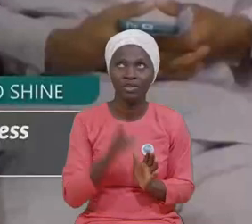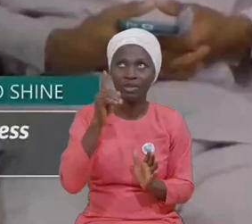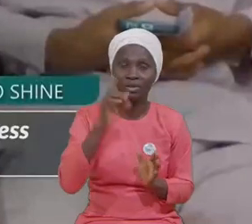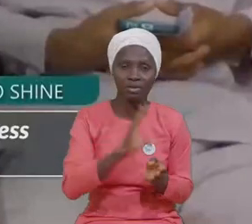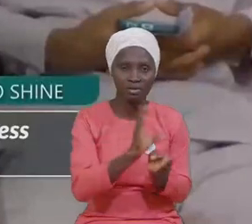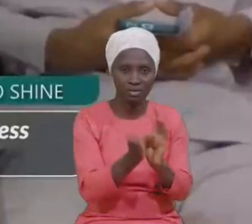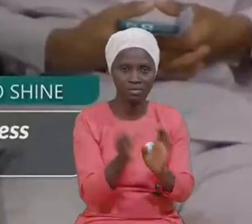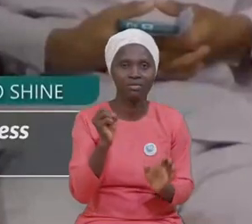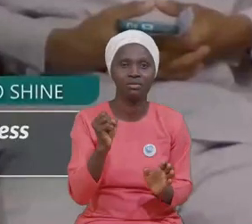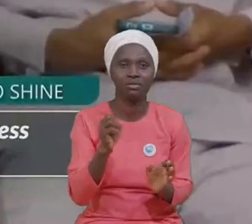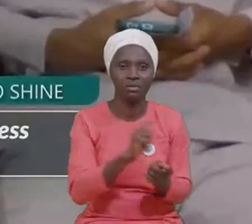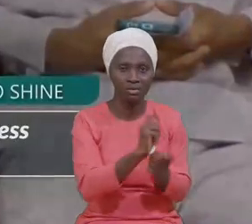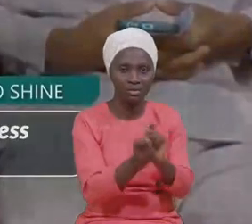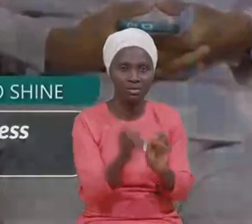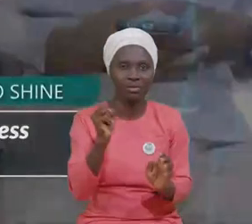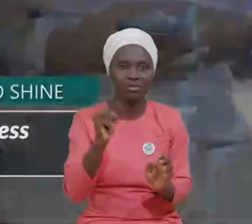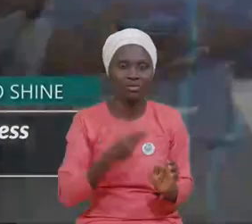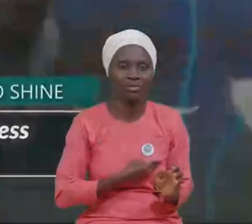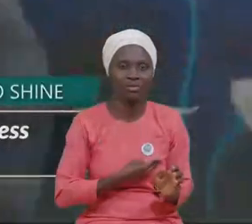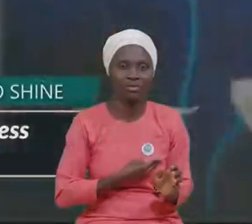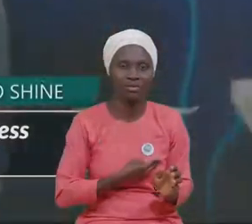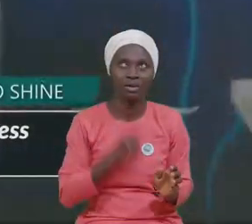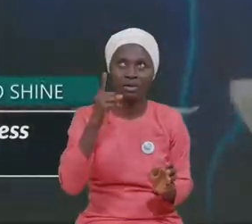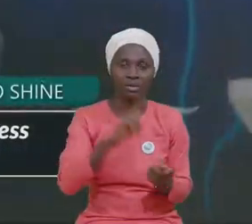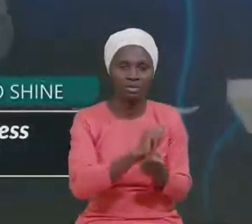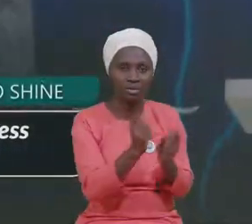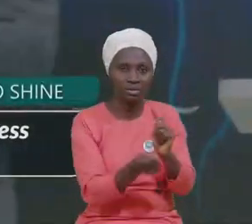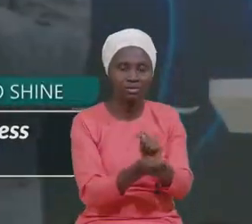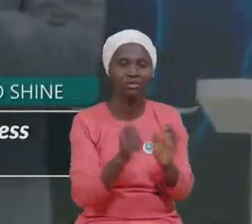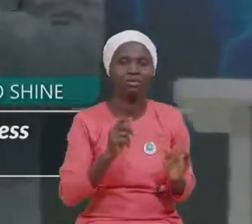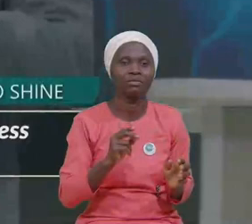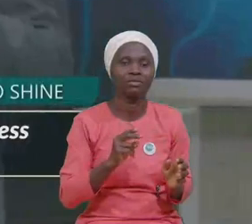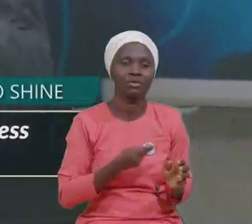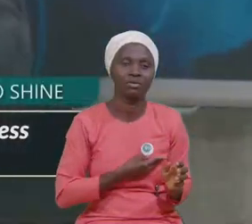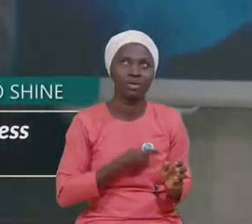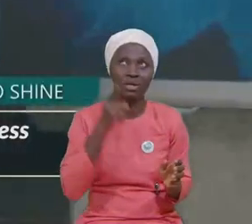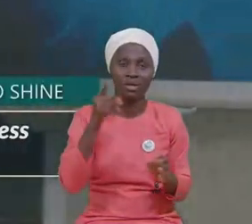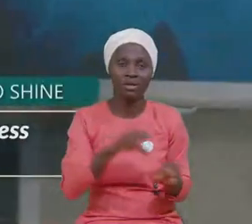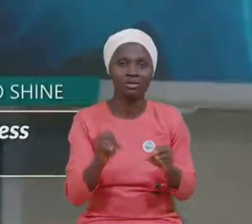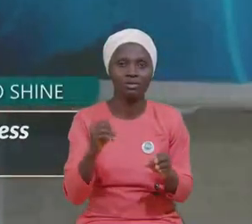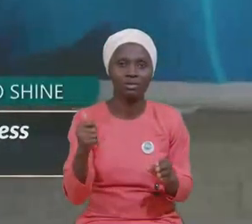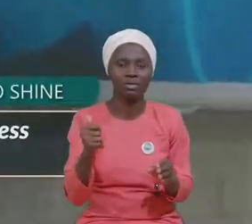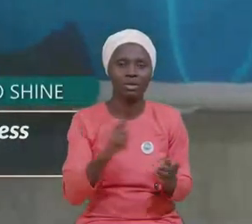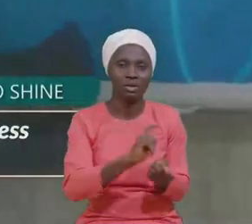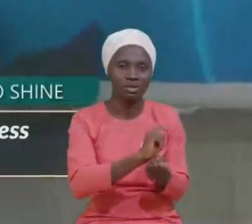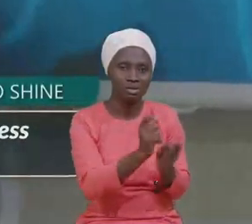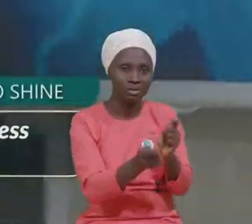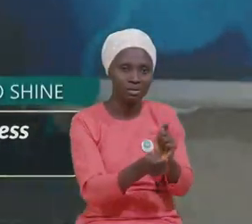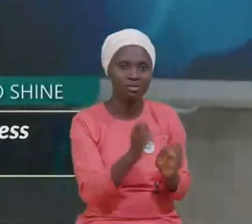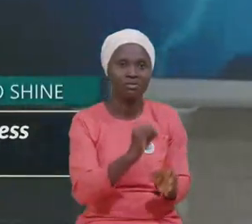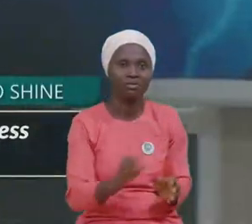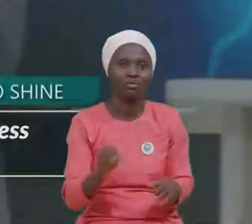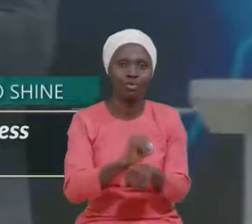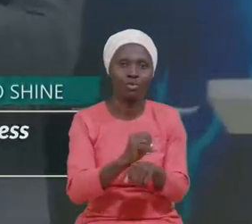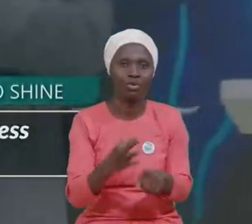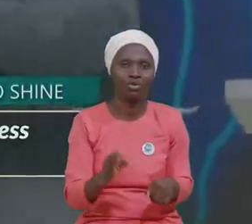Il nous convertit, il nous change, il nous transforme et il fait une œuvre